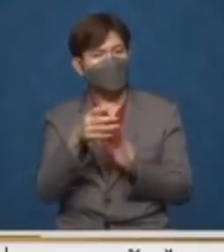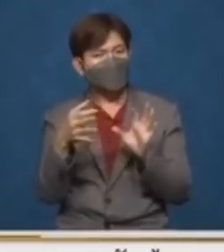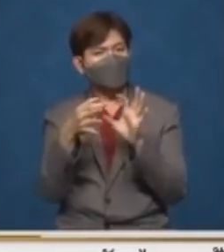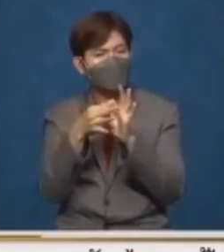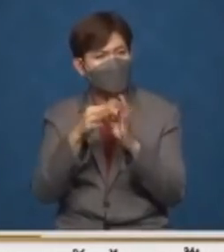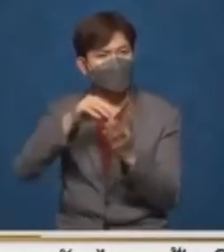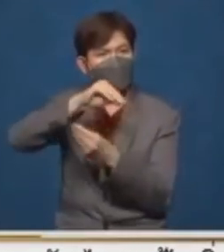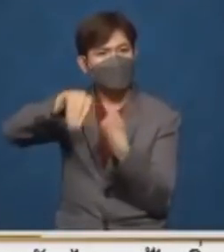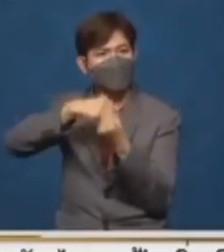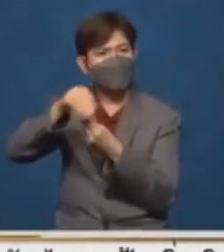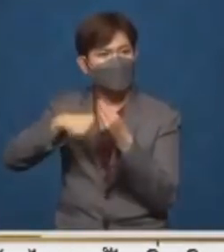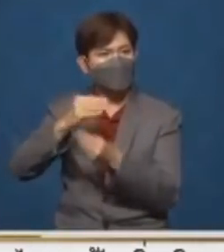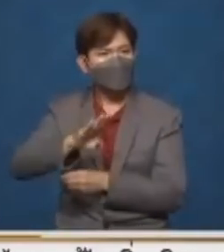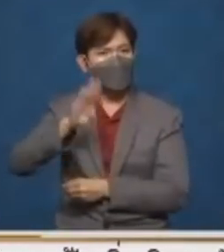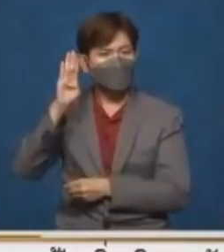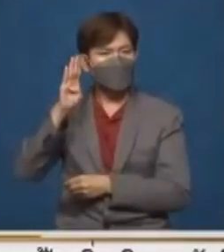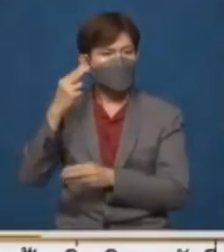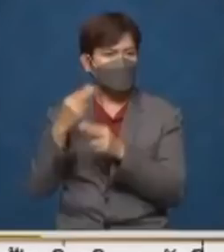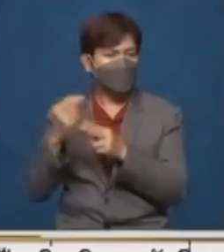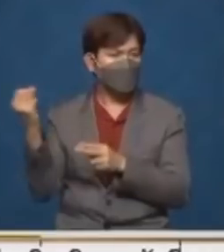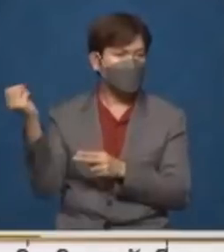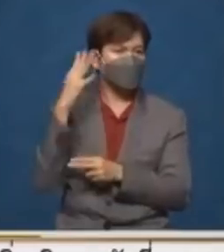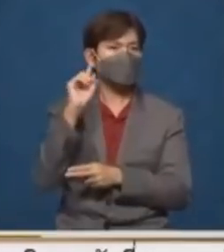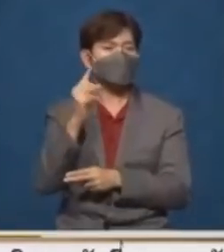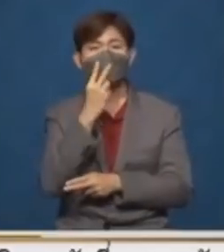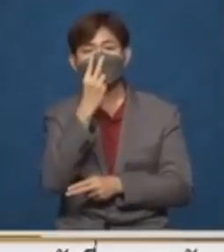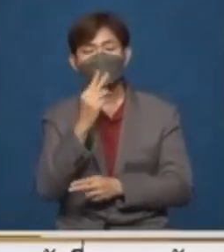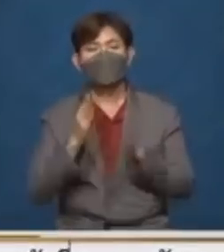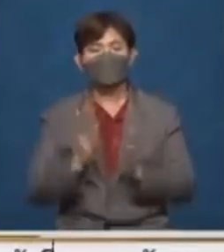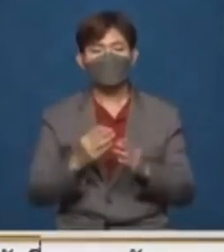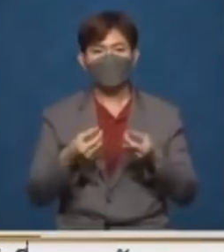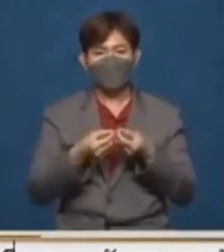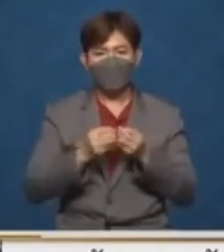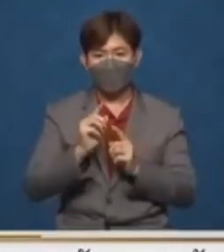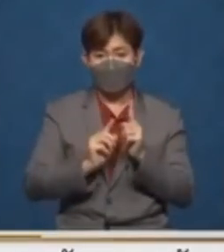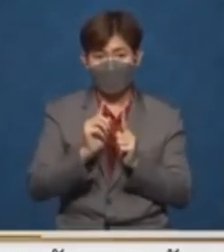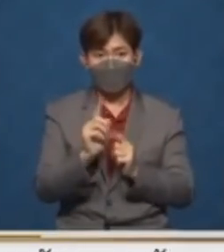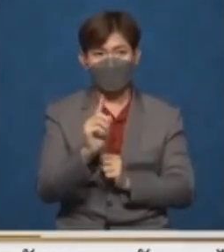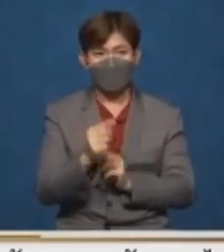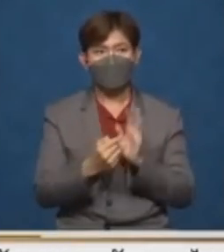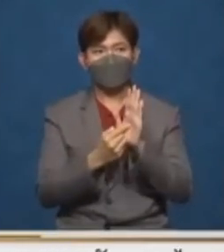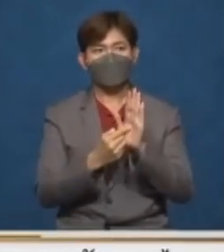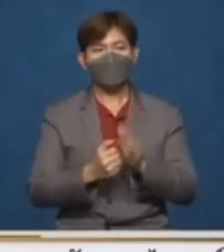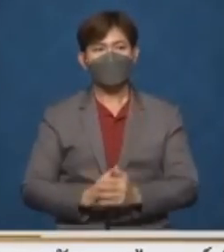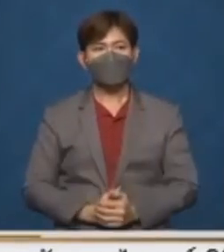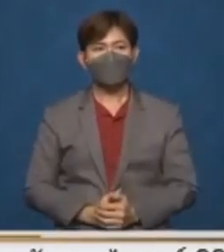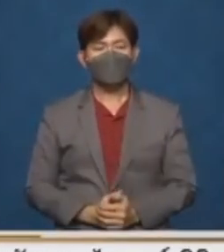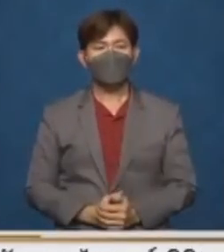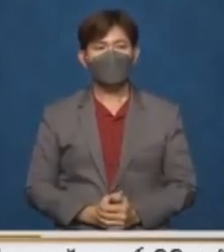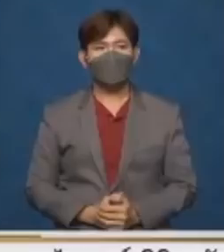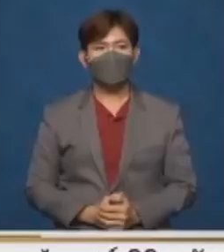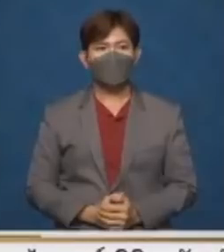ูลของ 48 ครับ